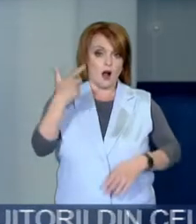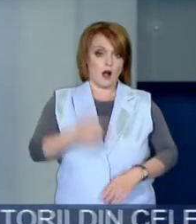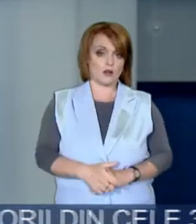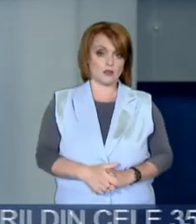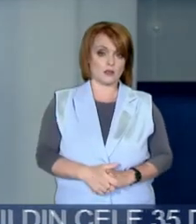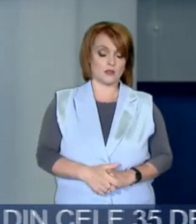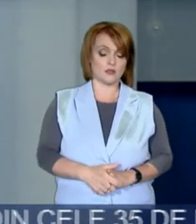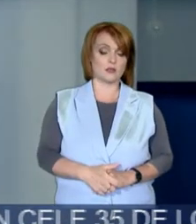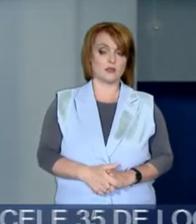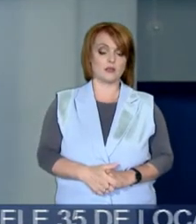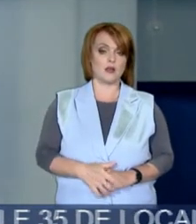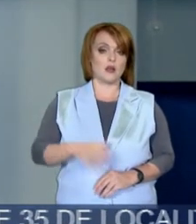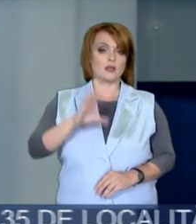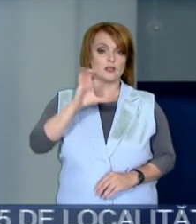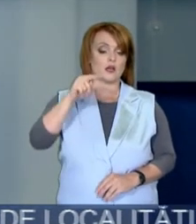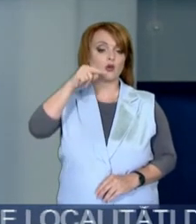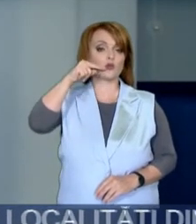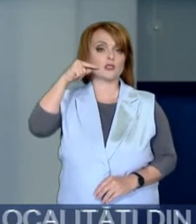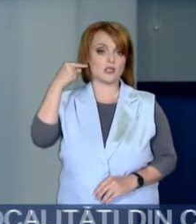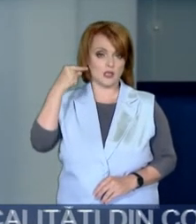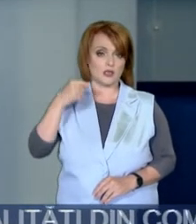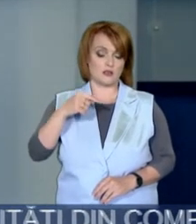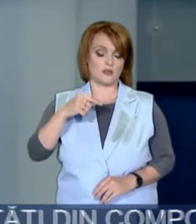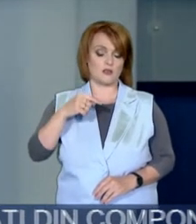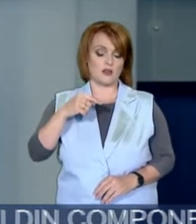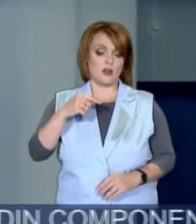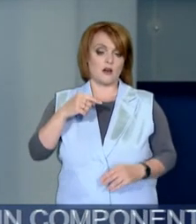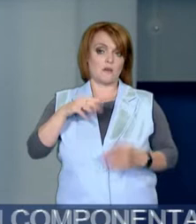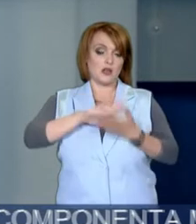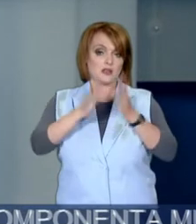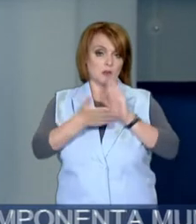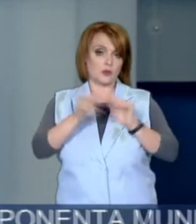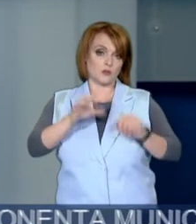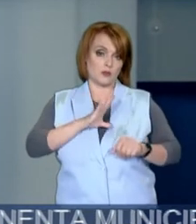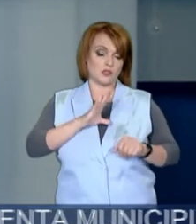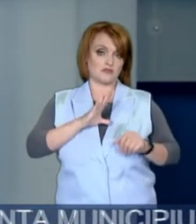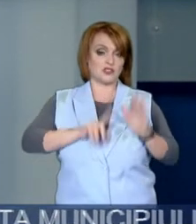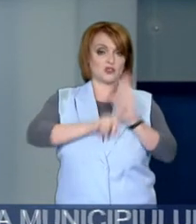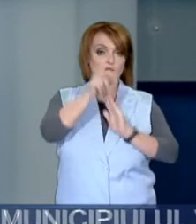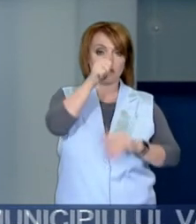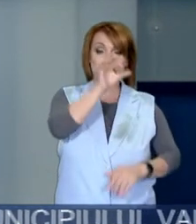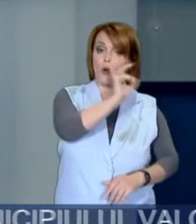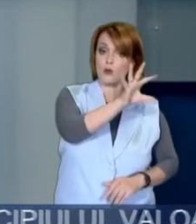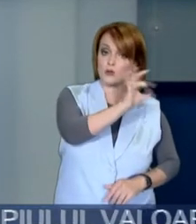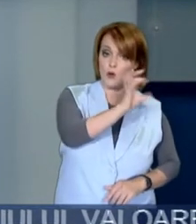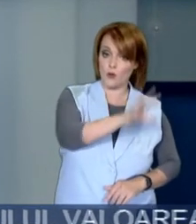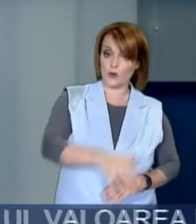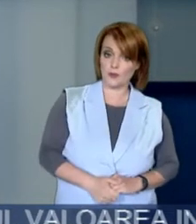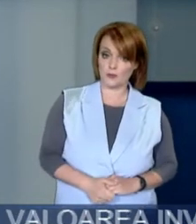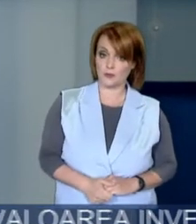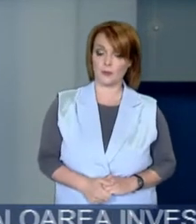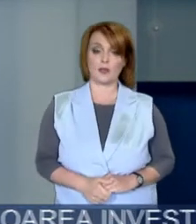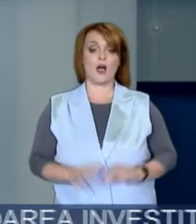Gazprom ar putea să ne aducă un tarif mai mic abia din luna octombrie. Acum însă prețul de achiziție este atât de mare pentru că reflectă situația pe